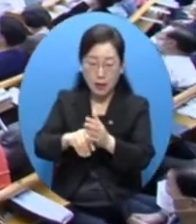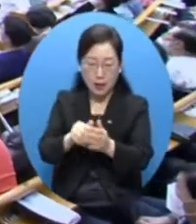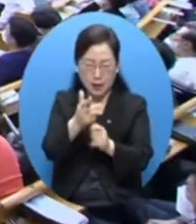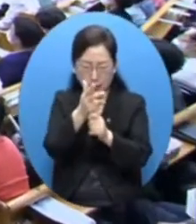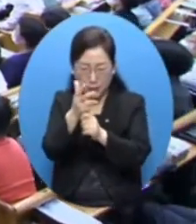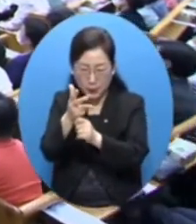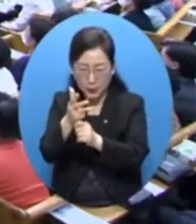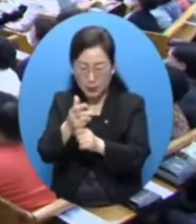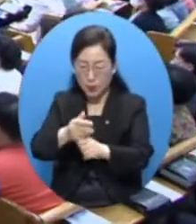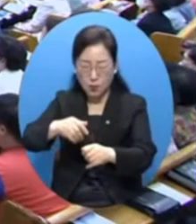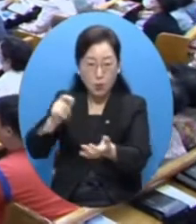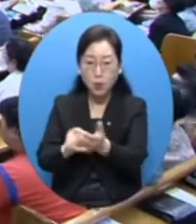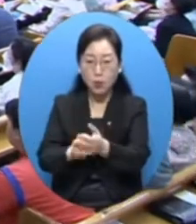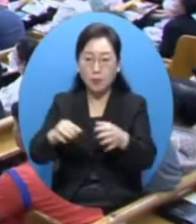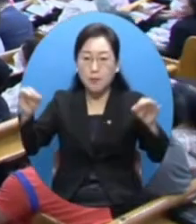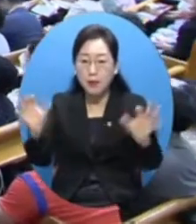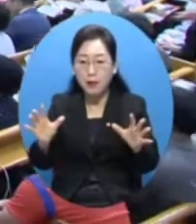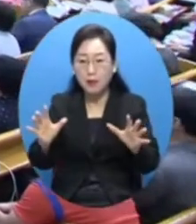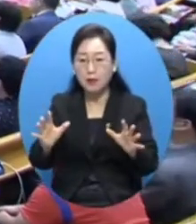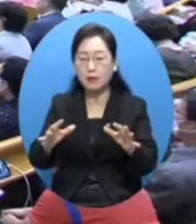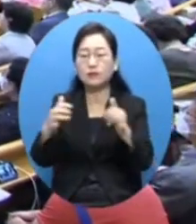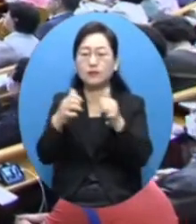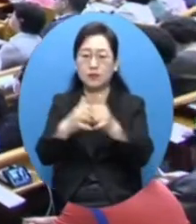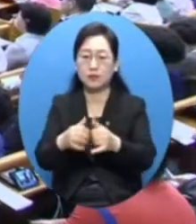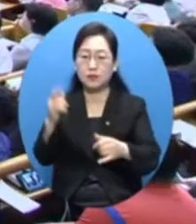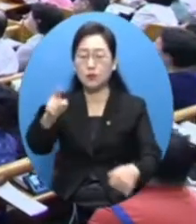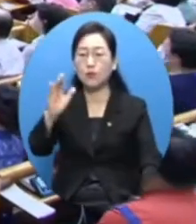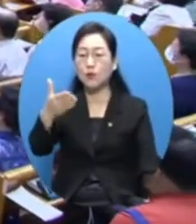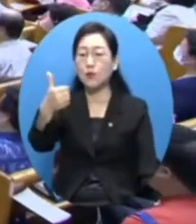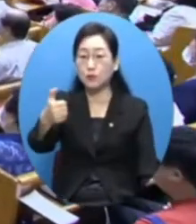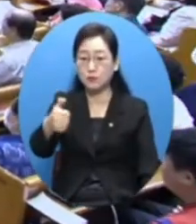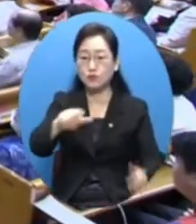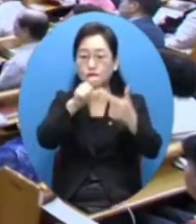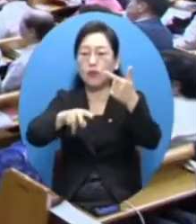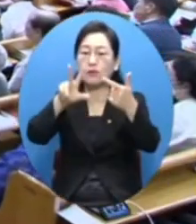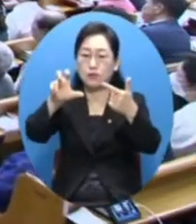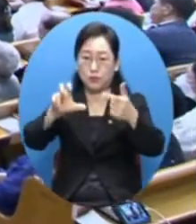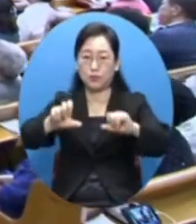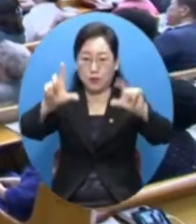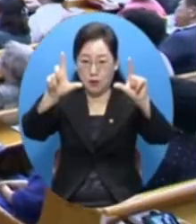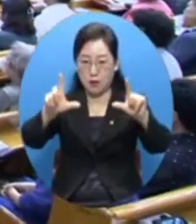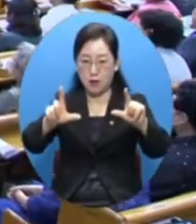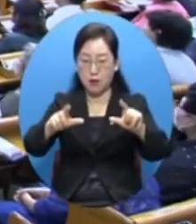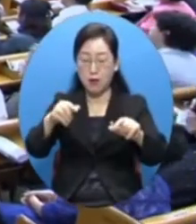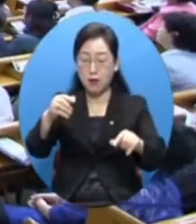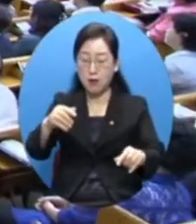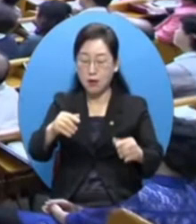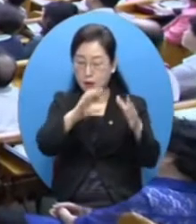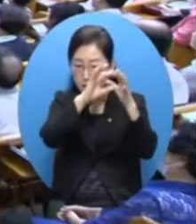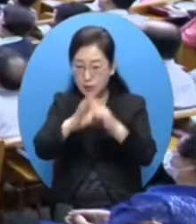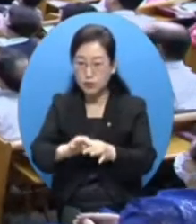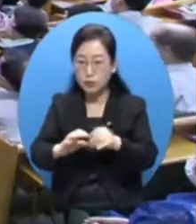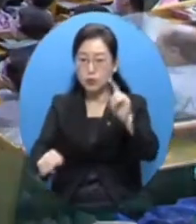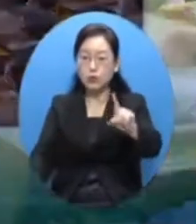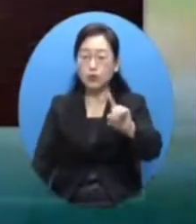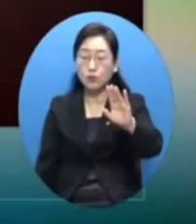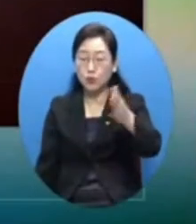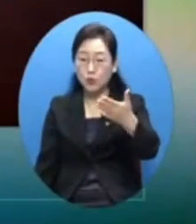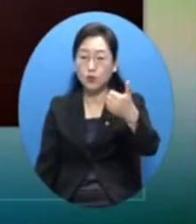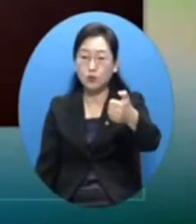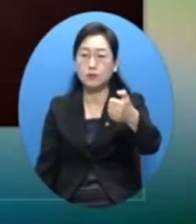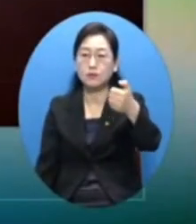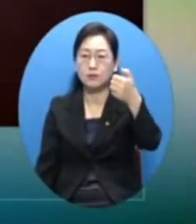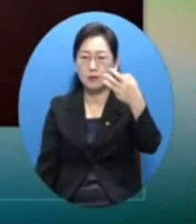일으키게 되었습니다. 1950년 6월 25일 시작되는 이 전쟁이 1954년 7월 27일 정전협정이